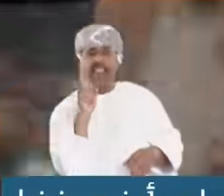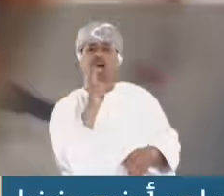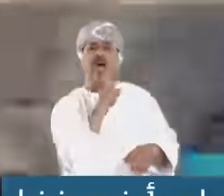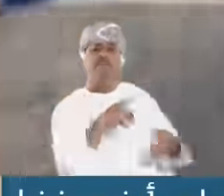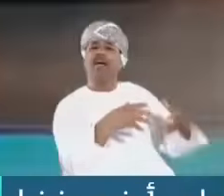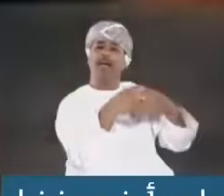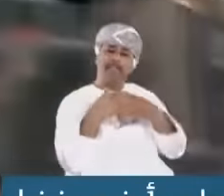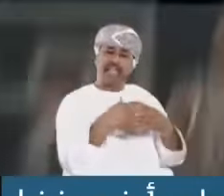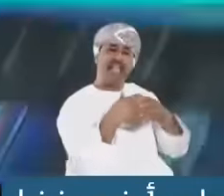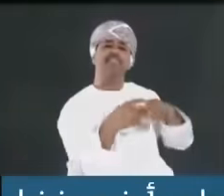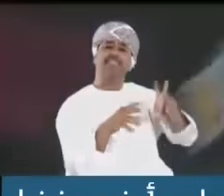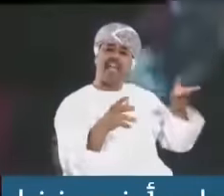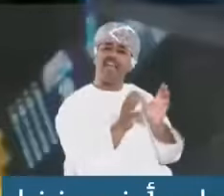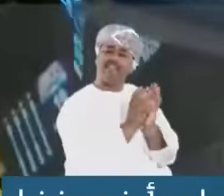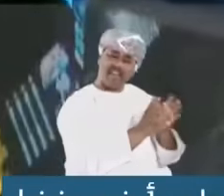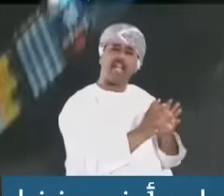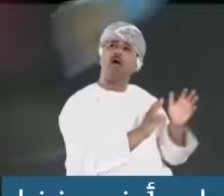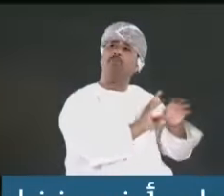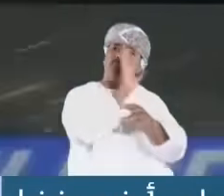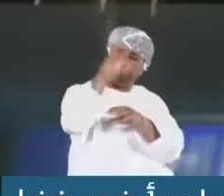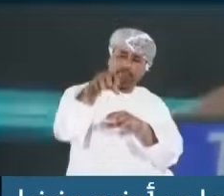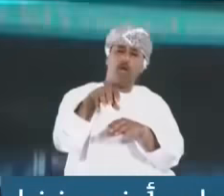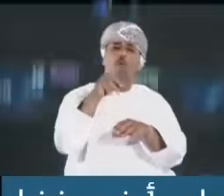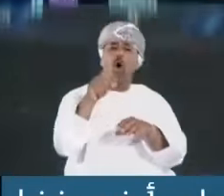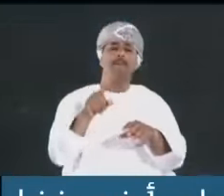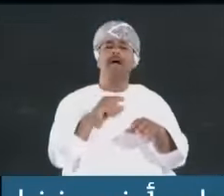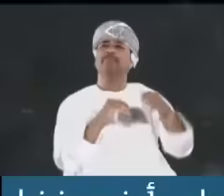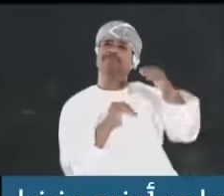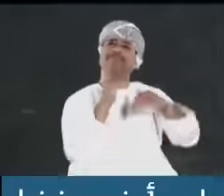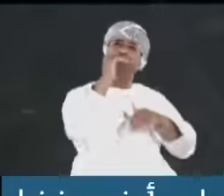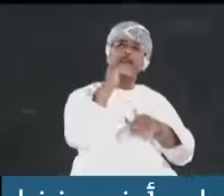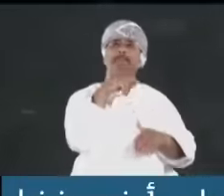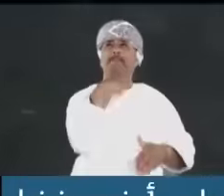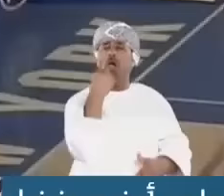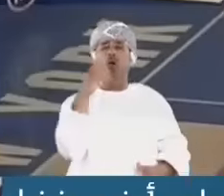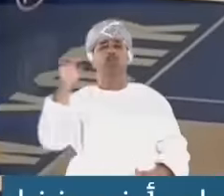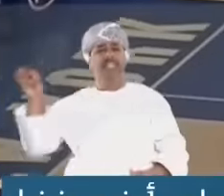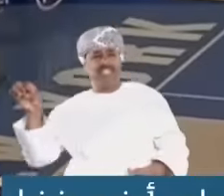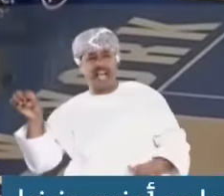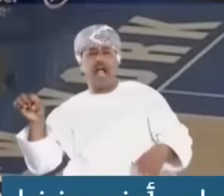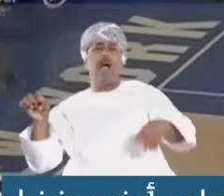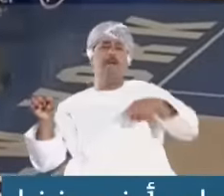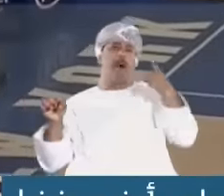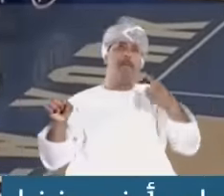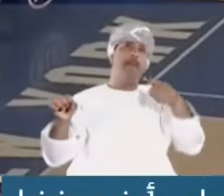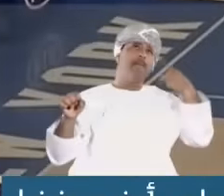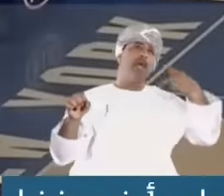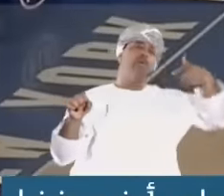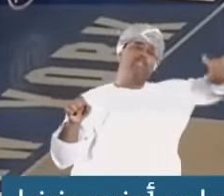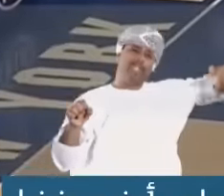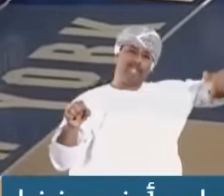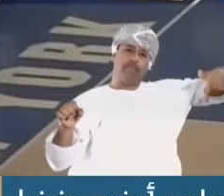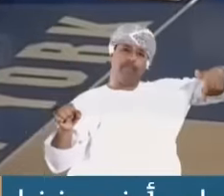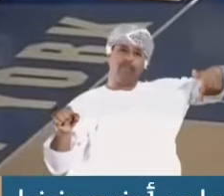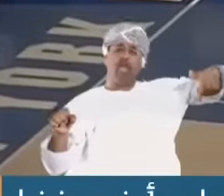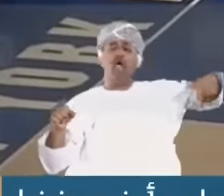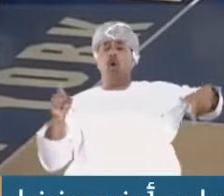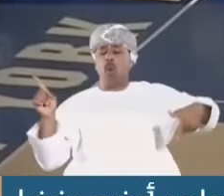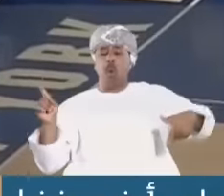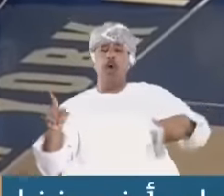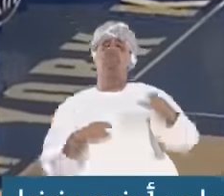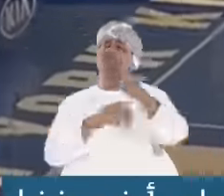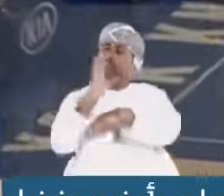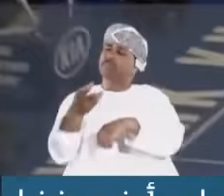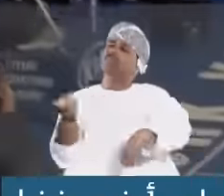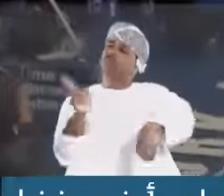أوكلاهوما استغل رمية من كيفين دورانت ليتقدم ب 109 نقاط مقابل 106 نقاط النقاط، وسجل